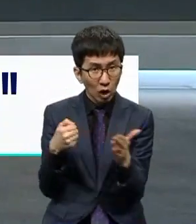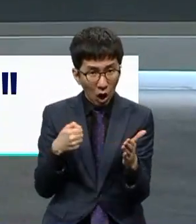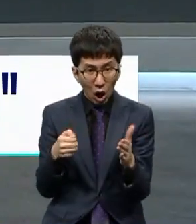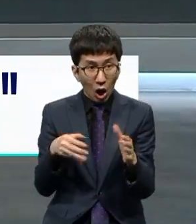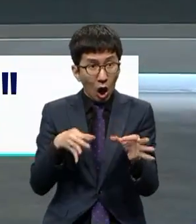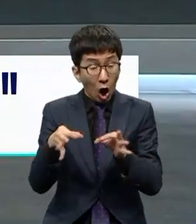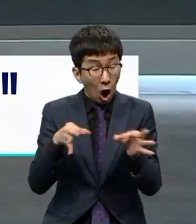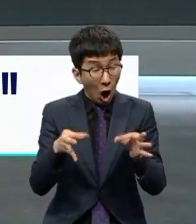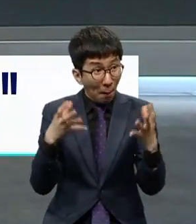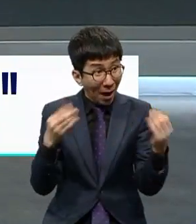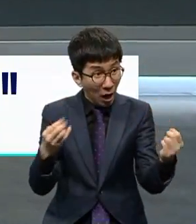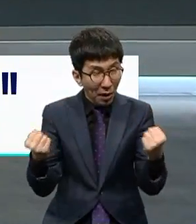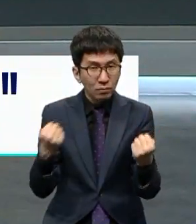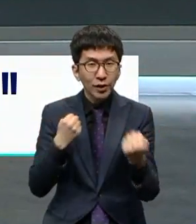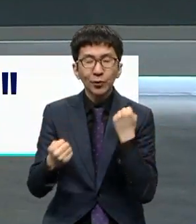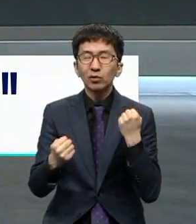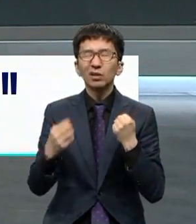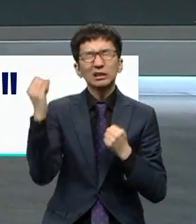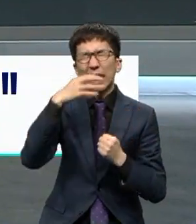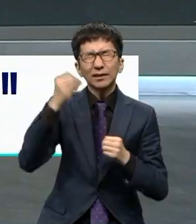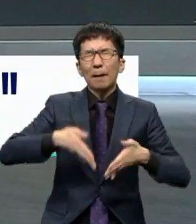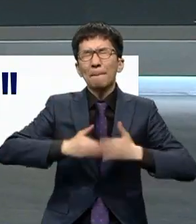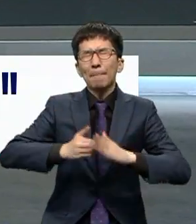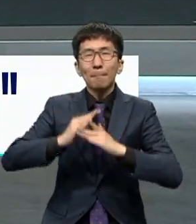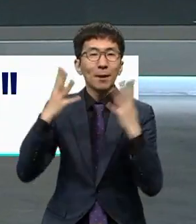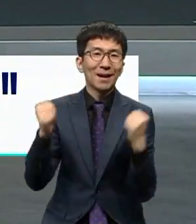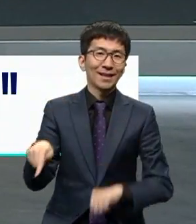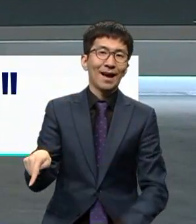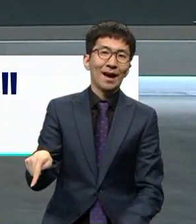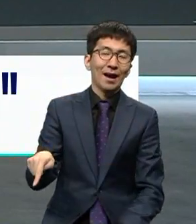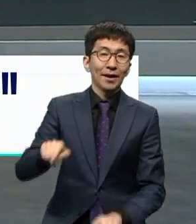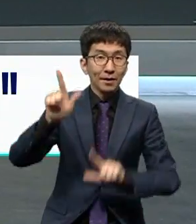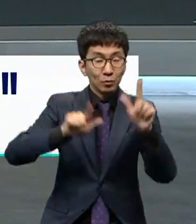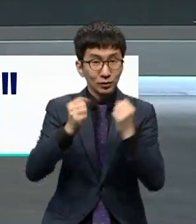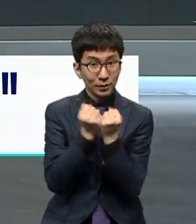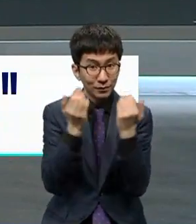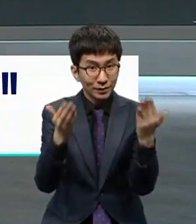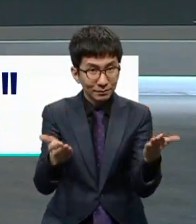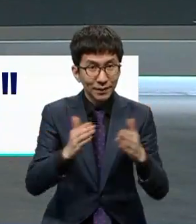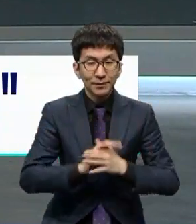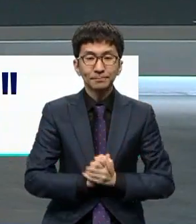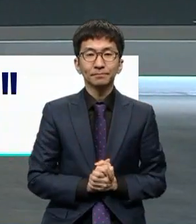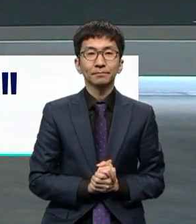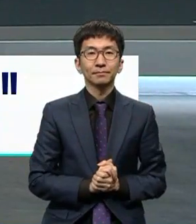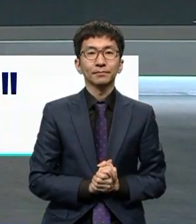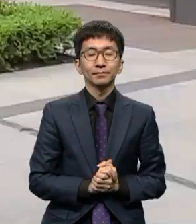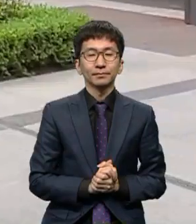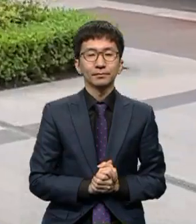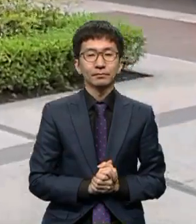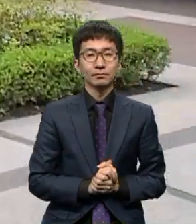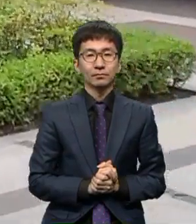많은 사람들이 창업에 뛰어들고 있는 겁니다. 먼저 전현남 기자입니다.